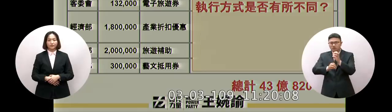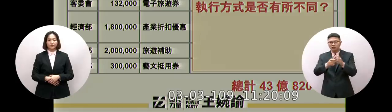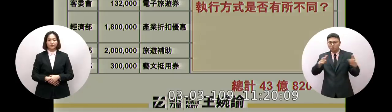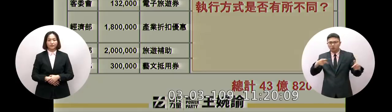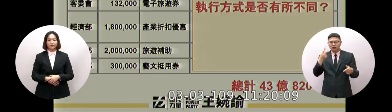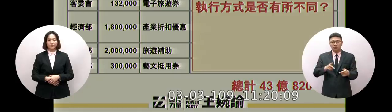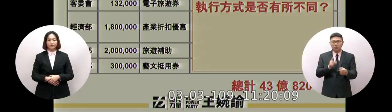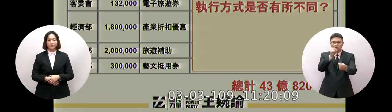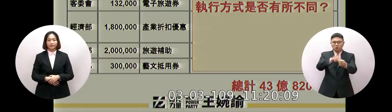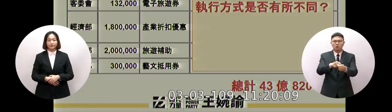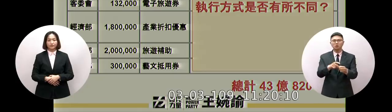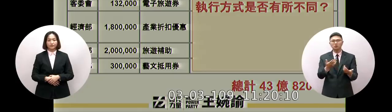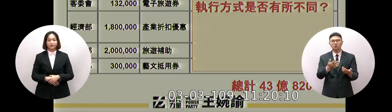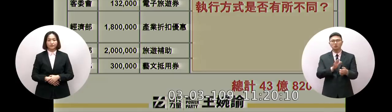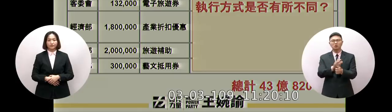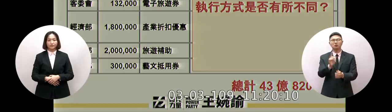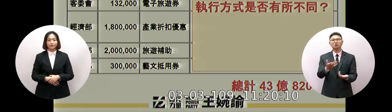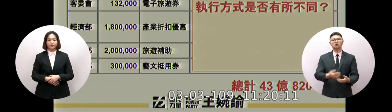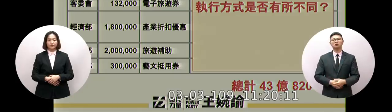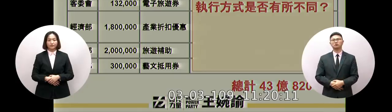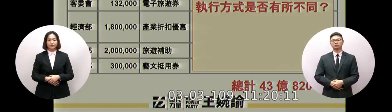益如何。